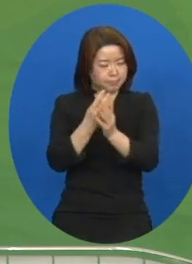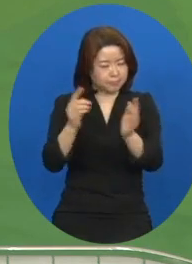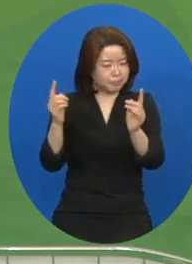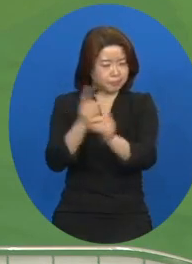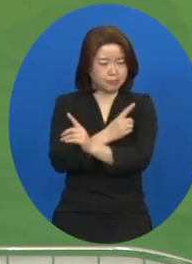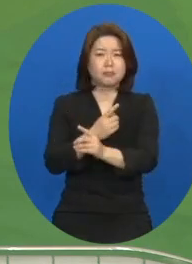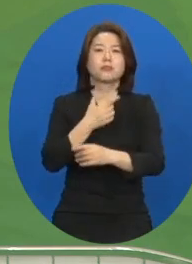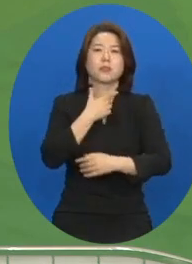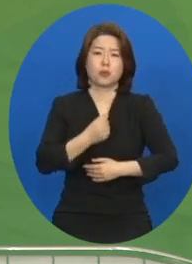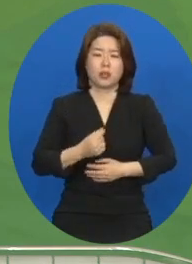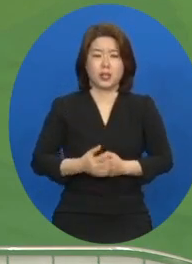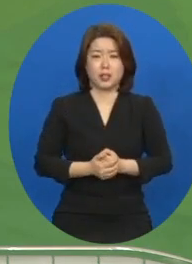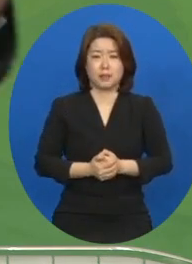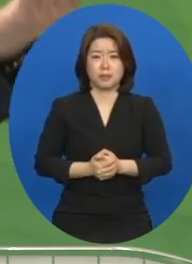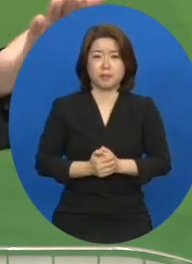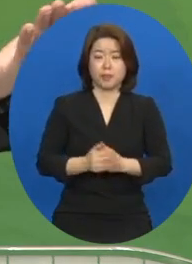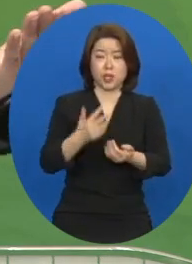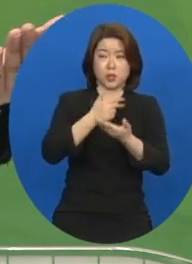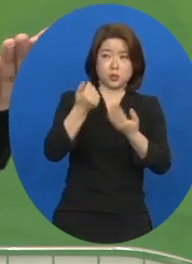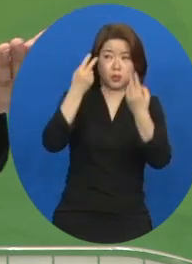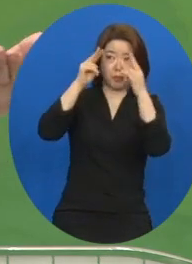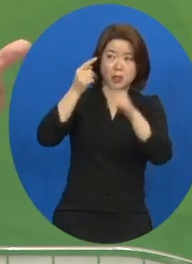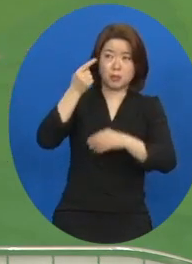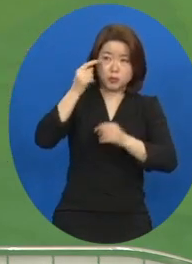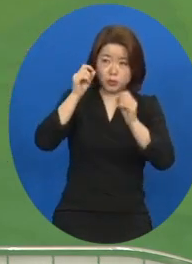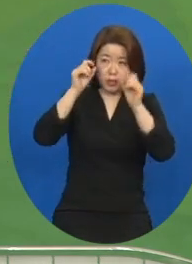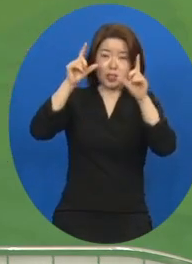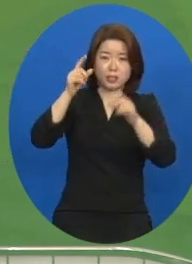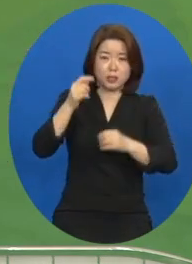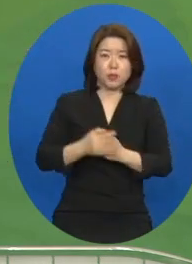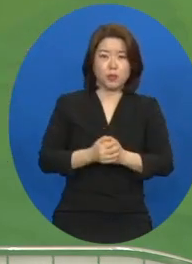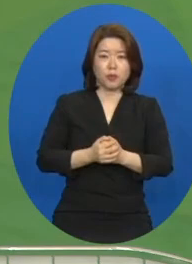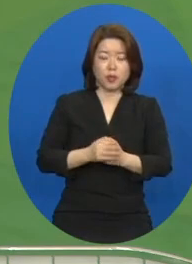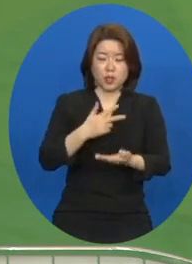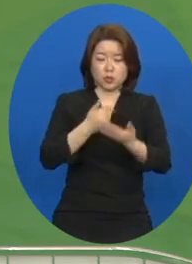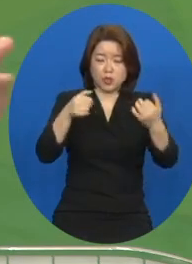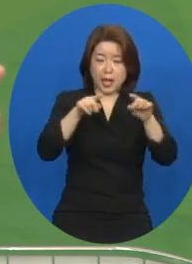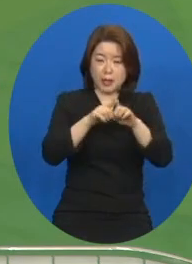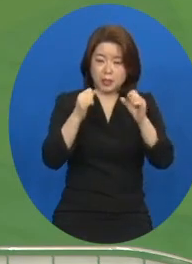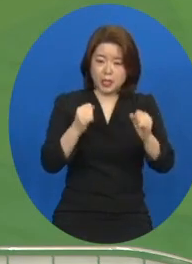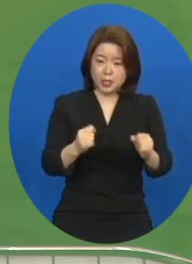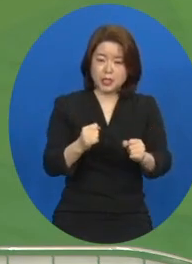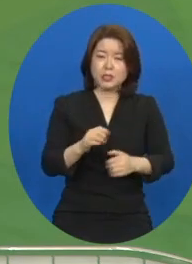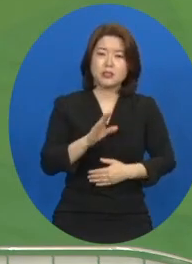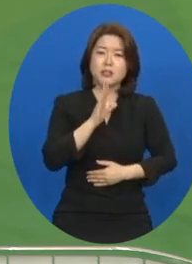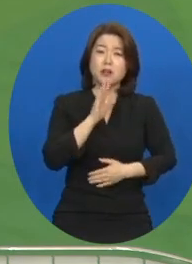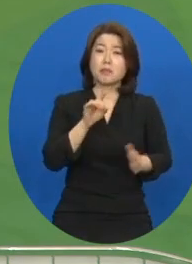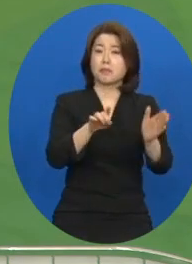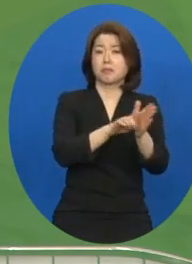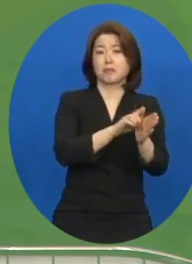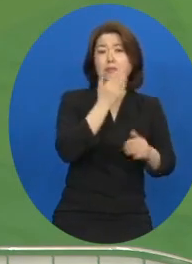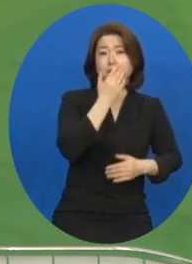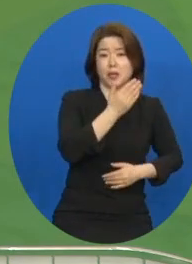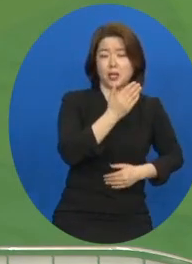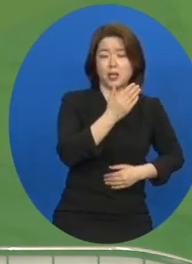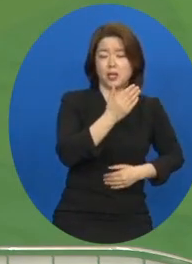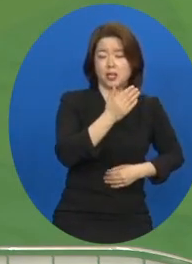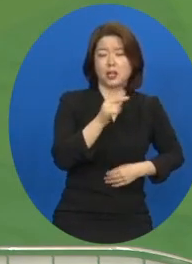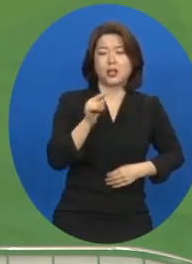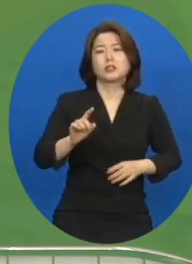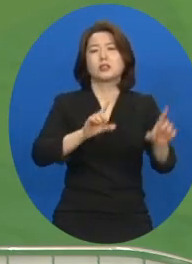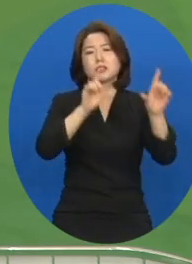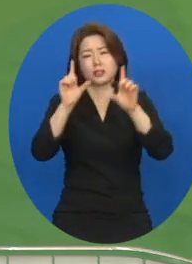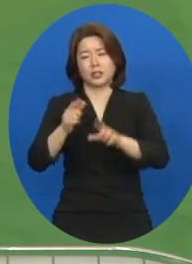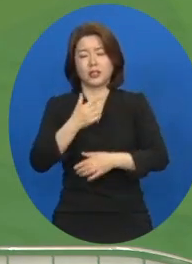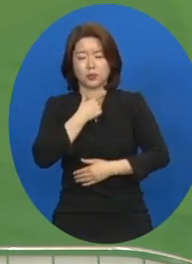원합니다. 주님을 바라보는 눈이 뜨이고 주님이 함께 계시는 게 정말 믿어지는 그 삶을 살게